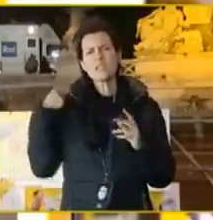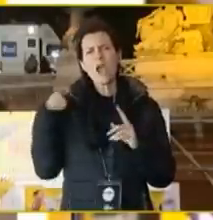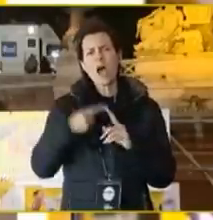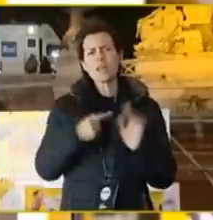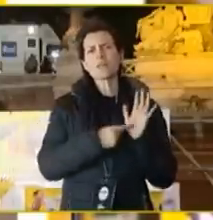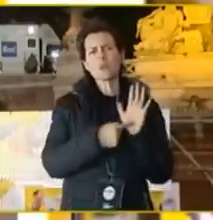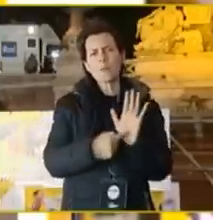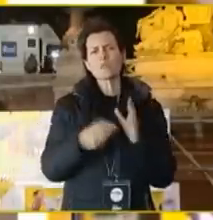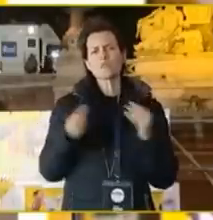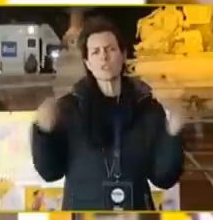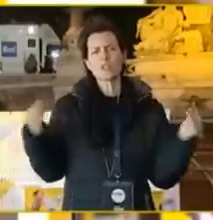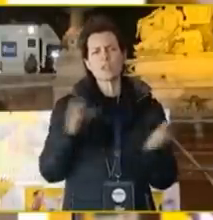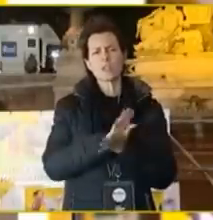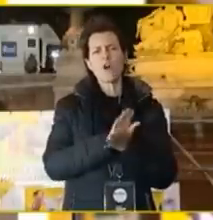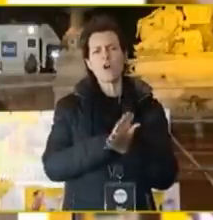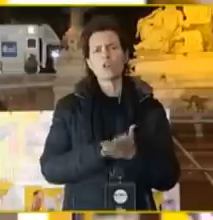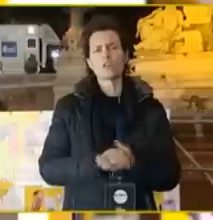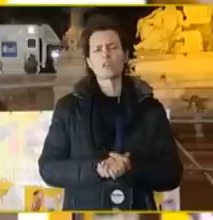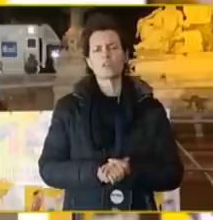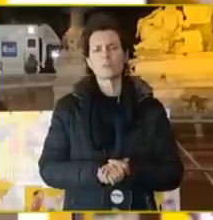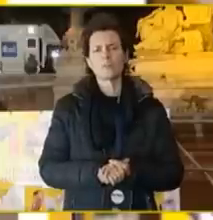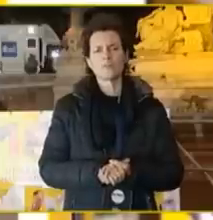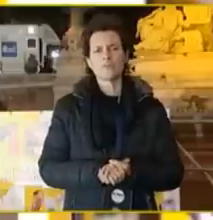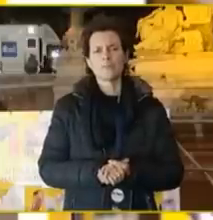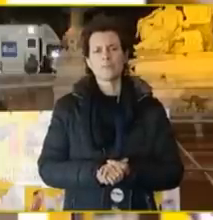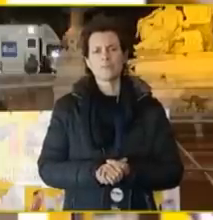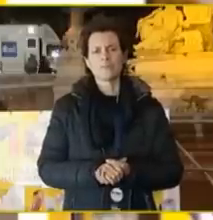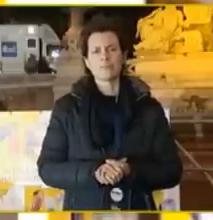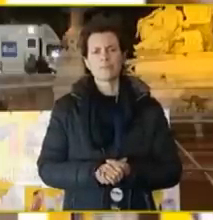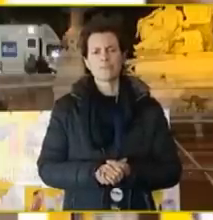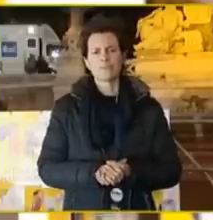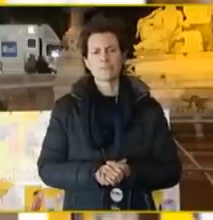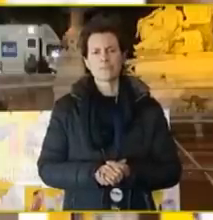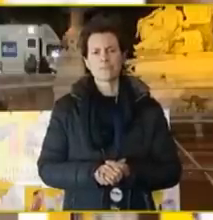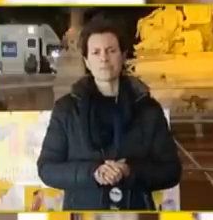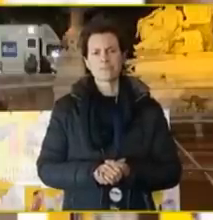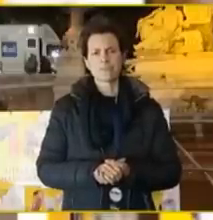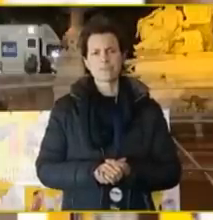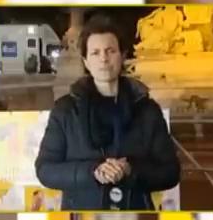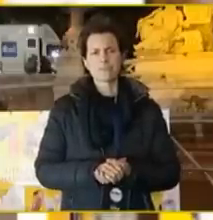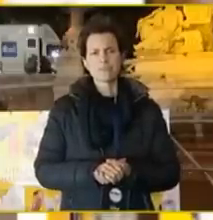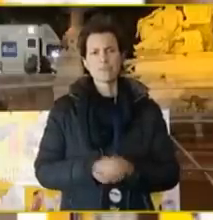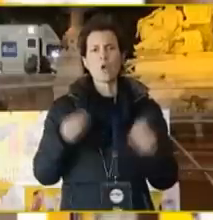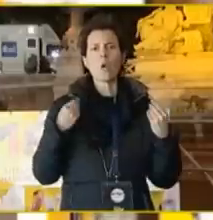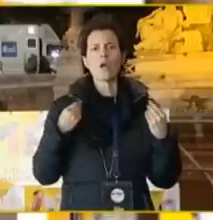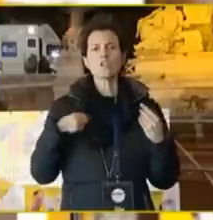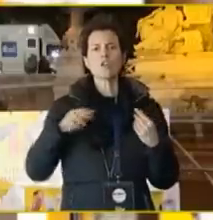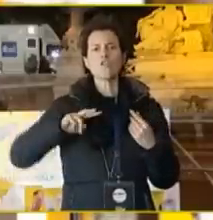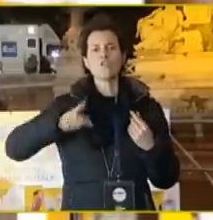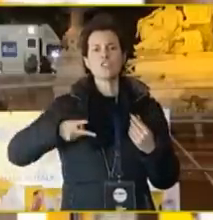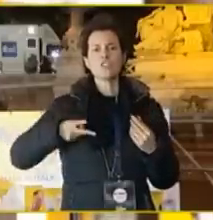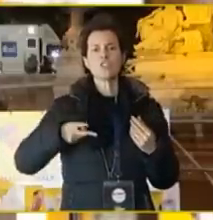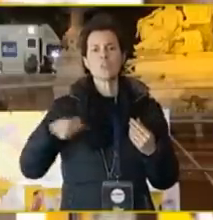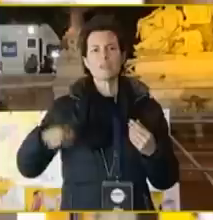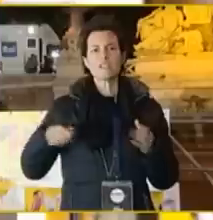ricordate bene quando vi ho raccontato e quando ho raccontato in questa campagna il fatto che quando sono diventato vicepresidente della Camera a